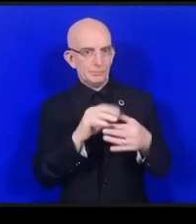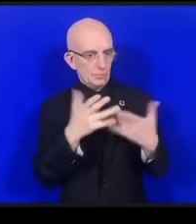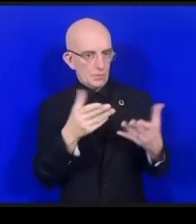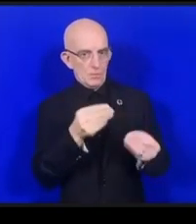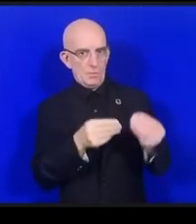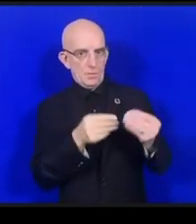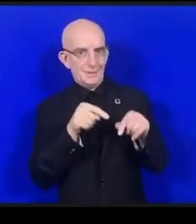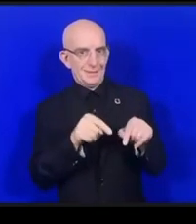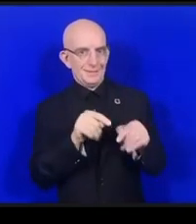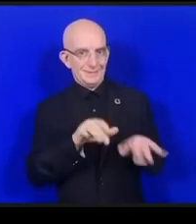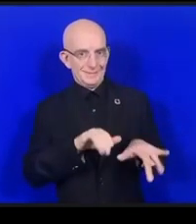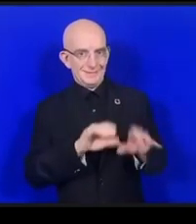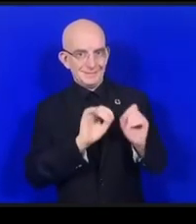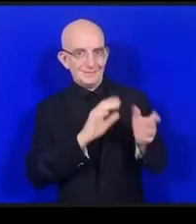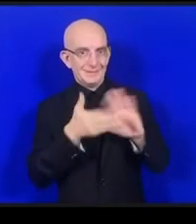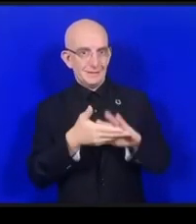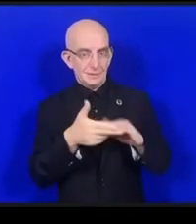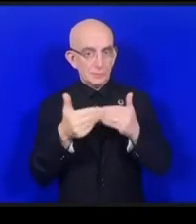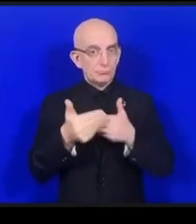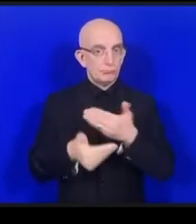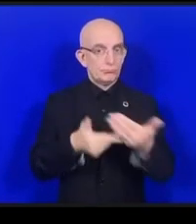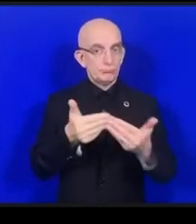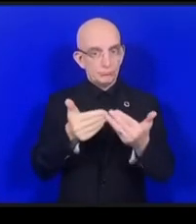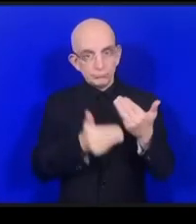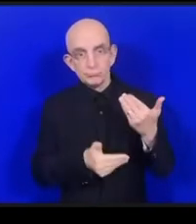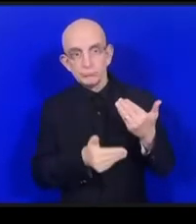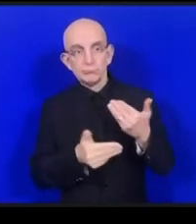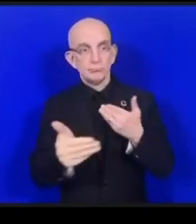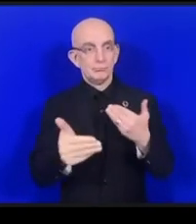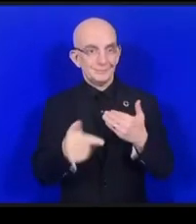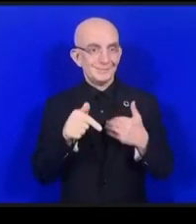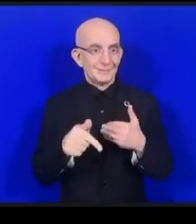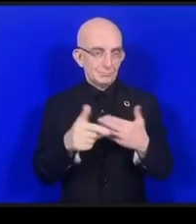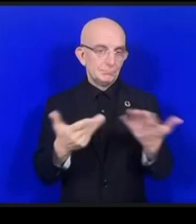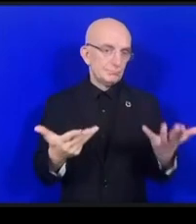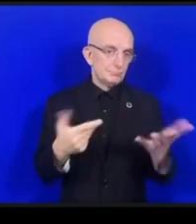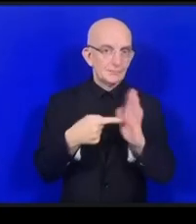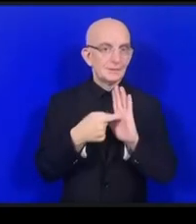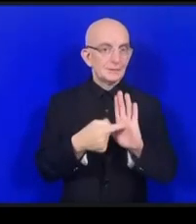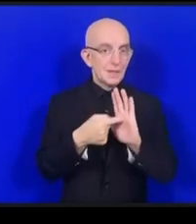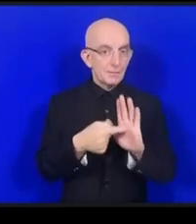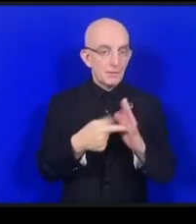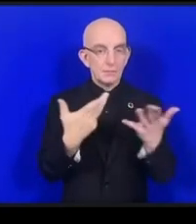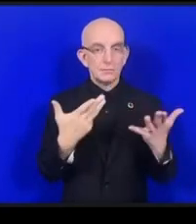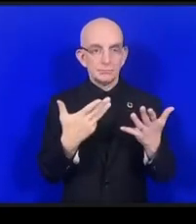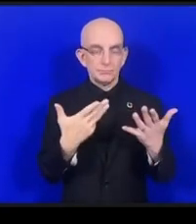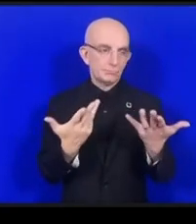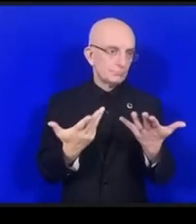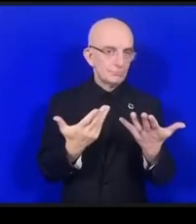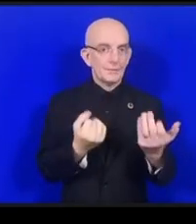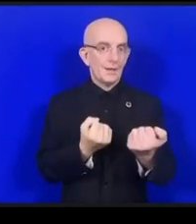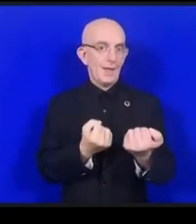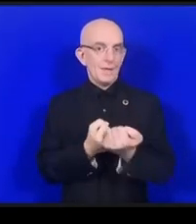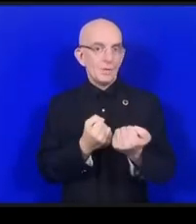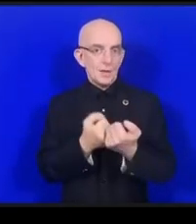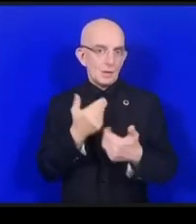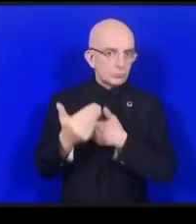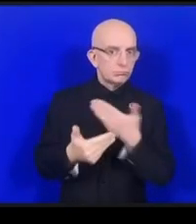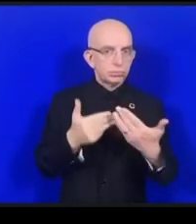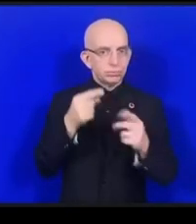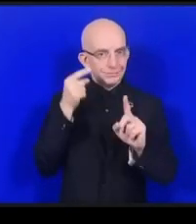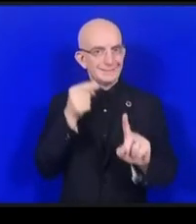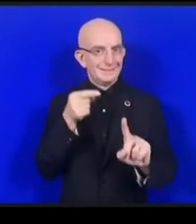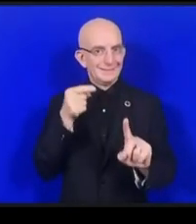вести диалог не только друг с другом при этом решая вопрос рут для нас Интернет по